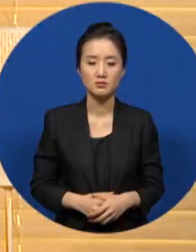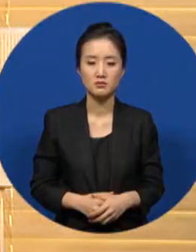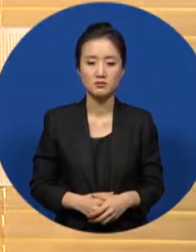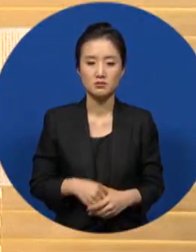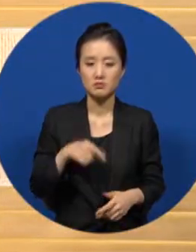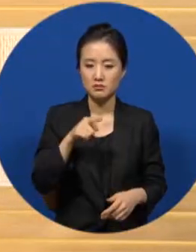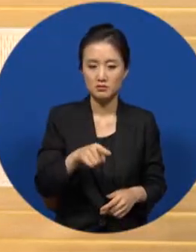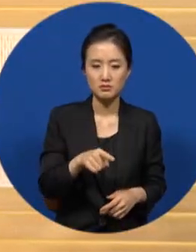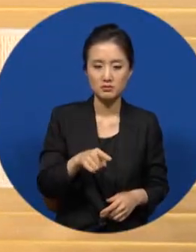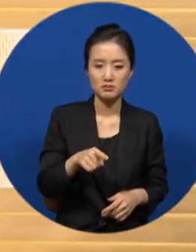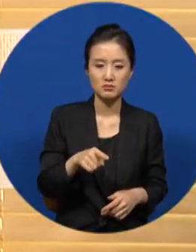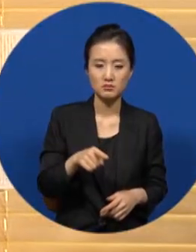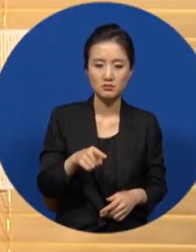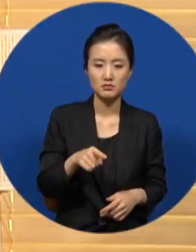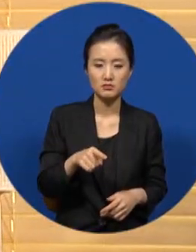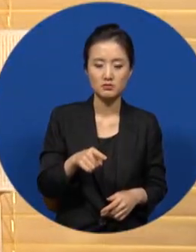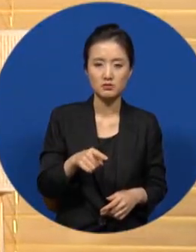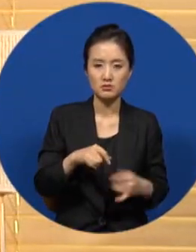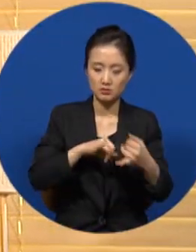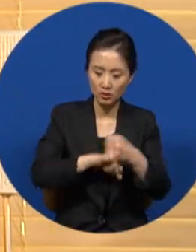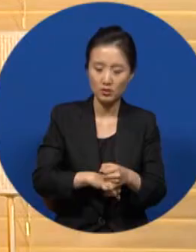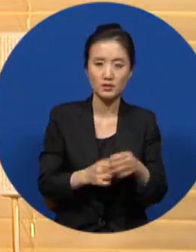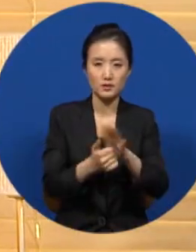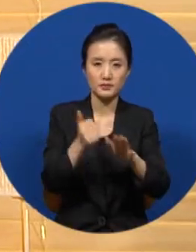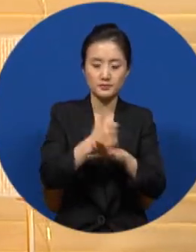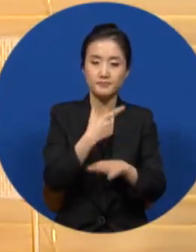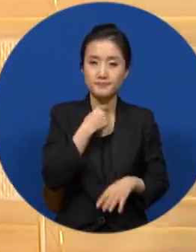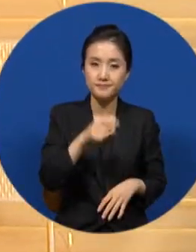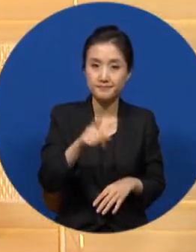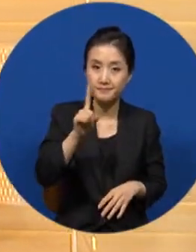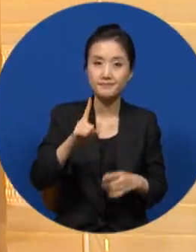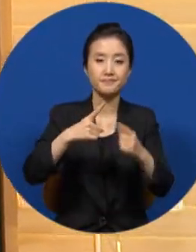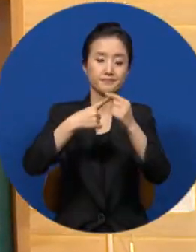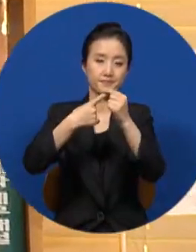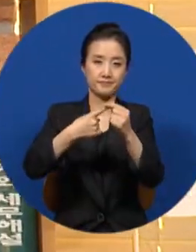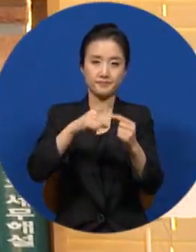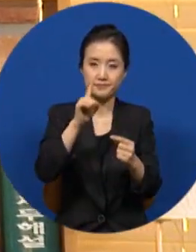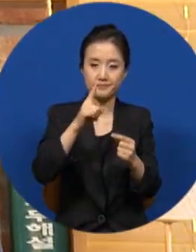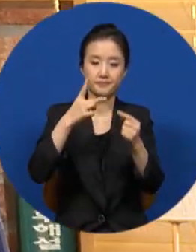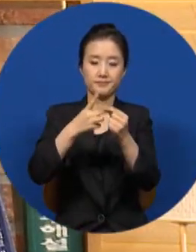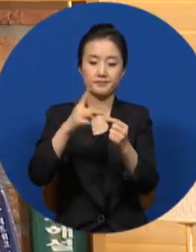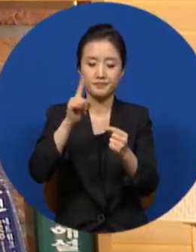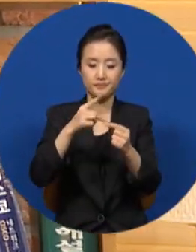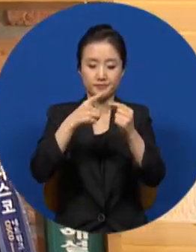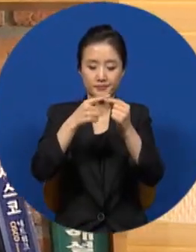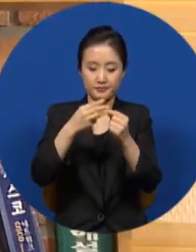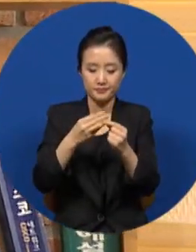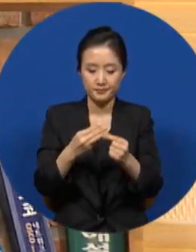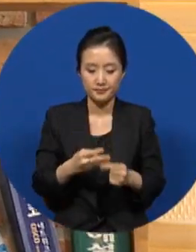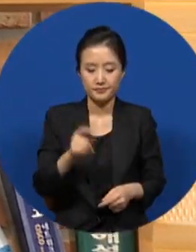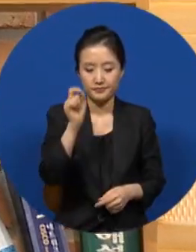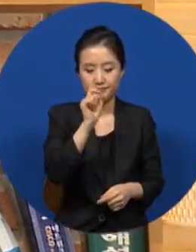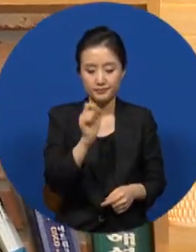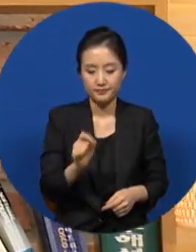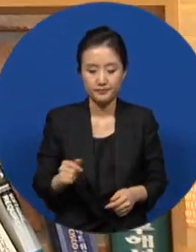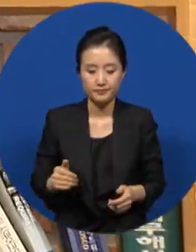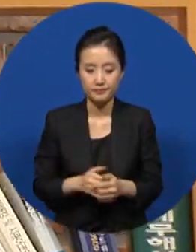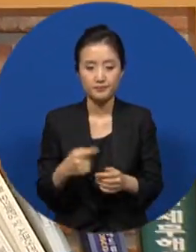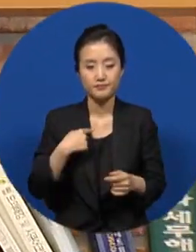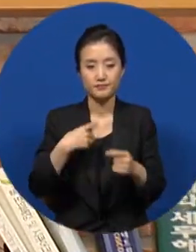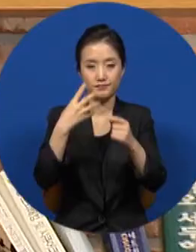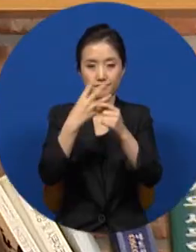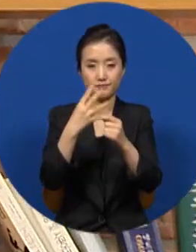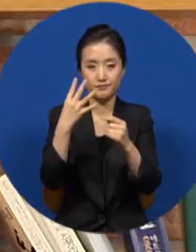뭐 상관없습니다. 꼭 이루어졌으면 하는 것들 이런 겁니다. 1번 뭐, 2번 뭐, 3번. 저는 그 다섯 개에서 수첩에 적어놨는데 네